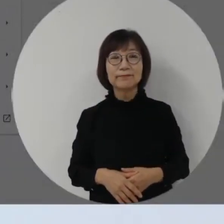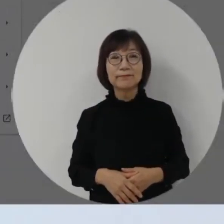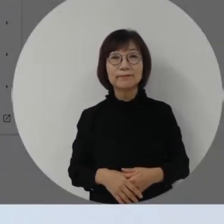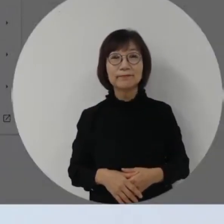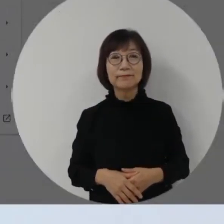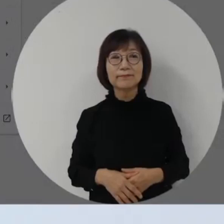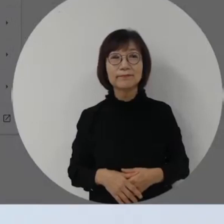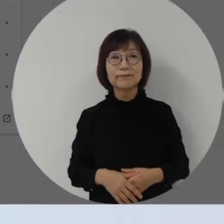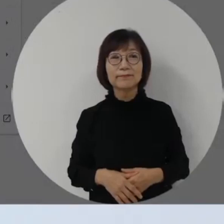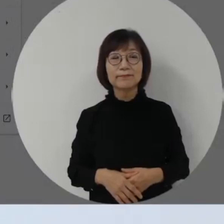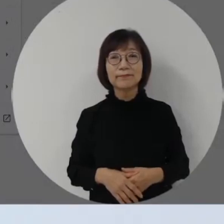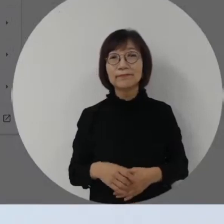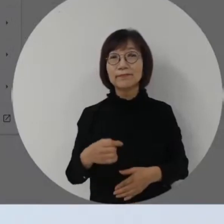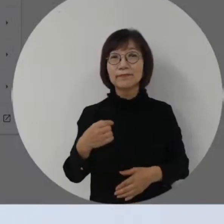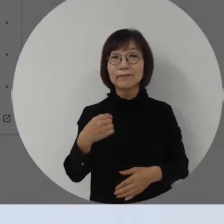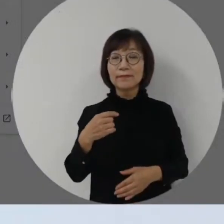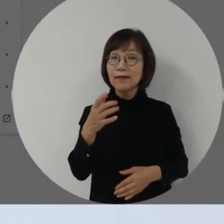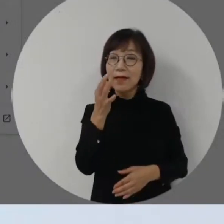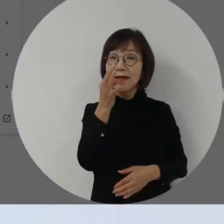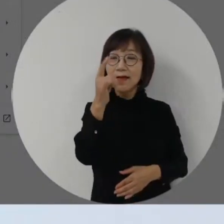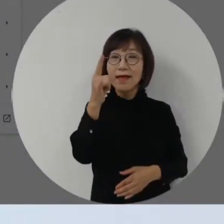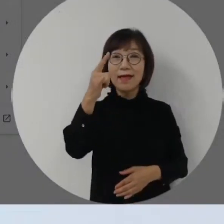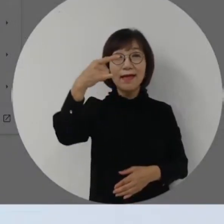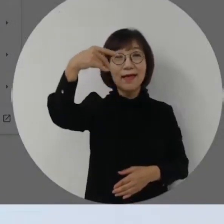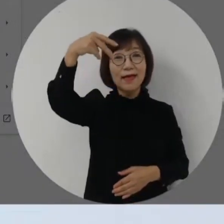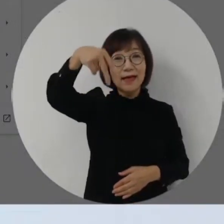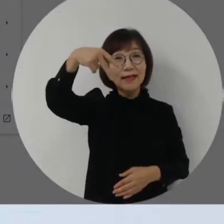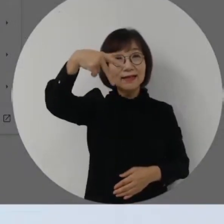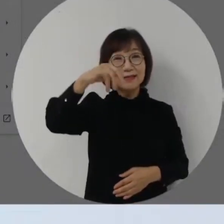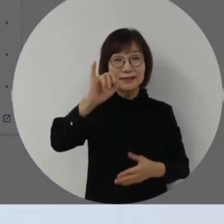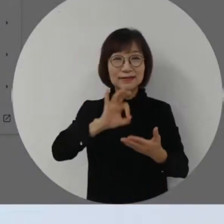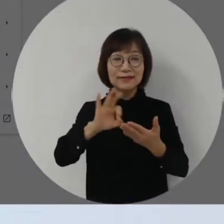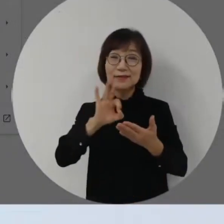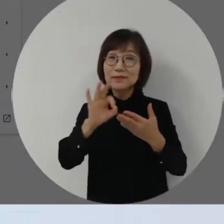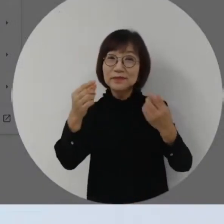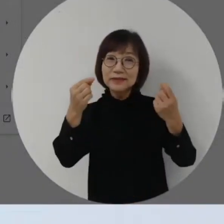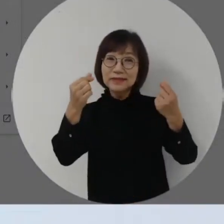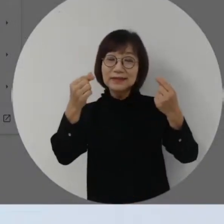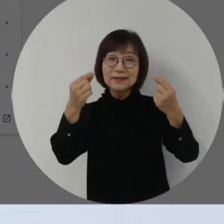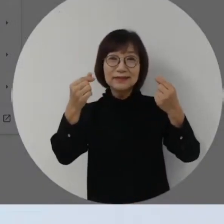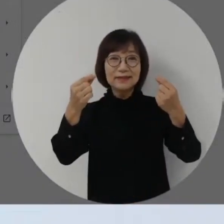요 기간에서 전체 기간 선택을 해주시고요.